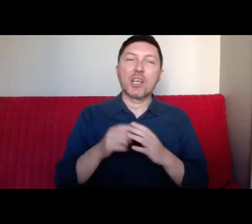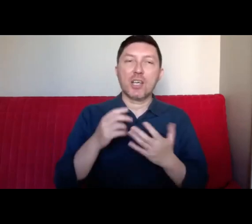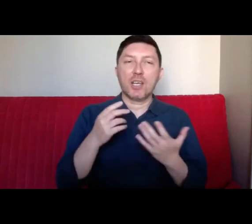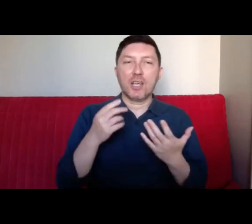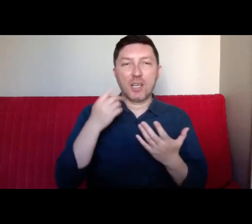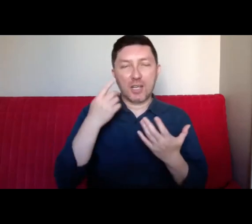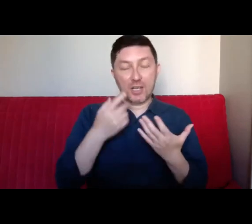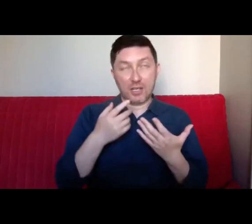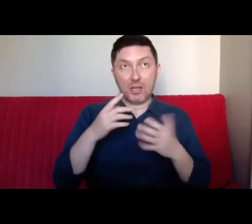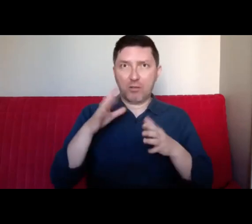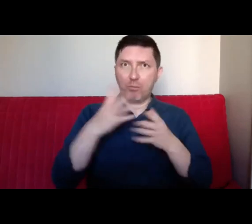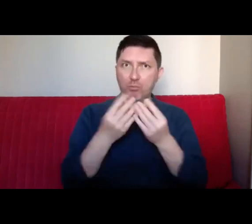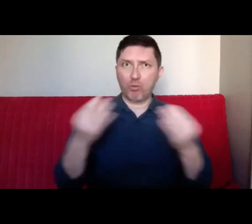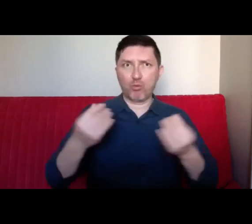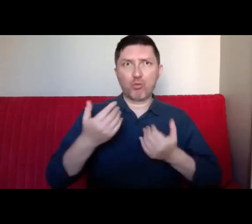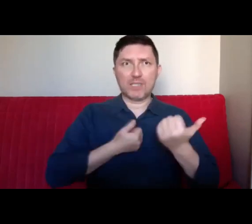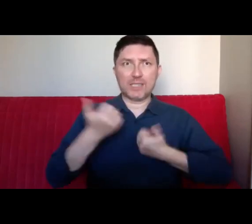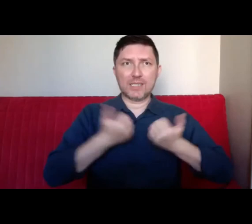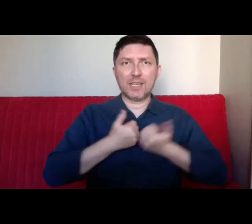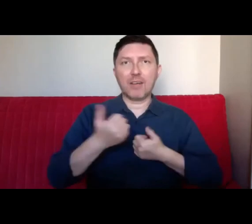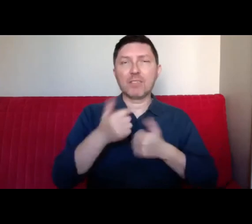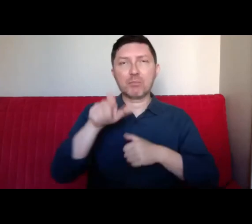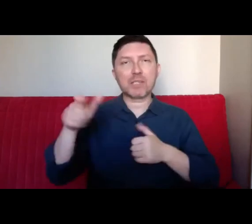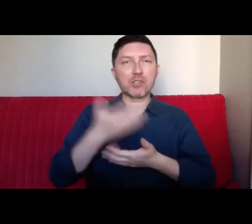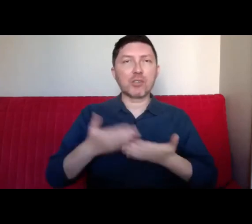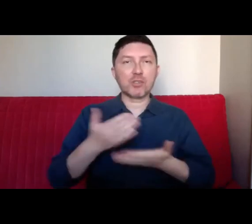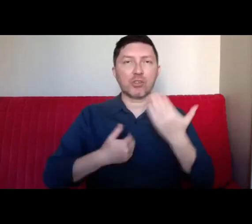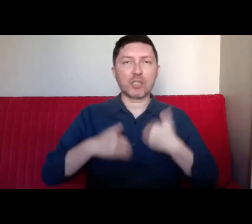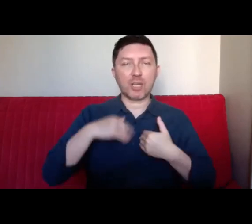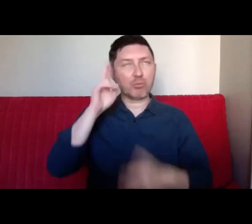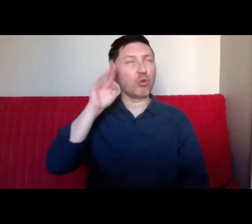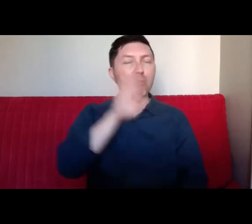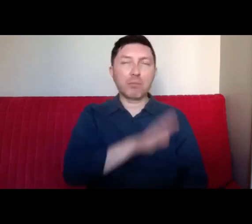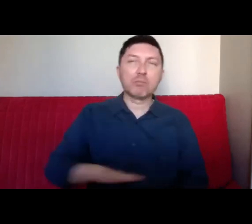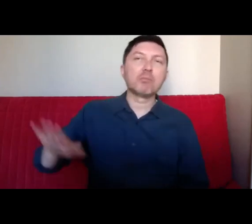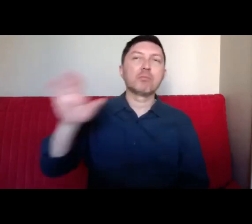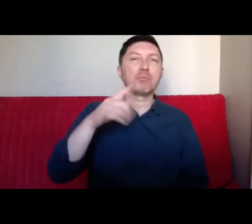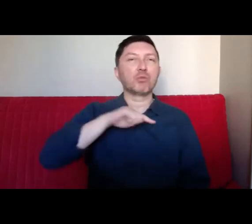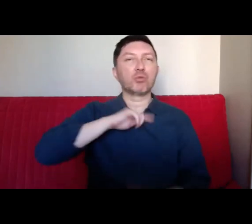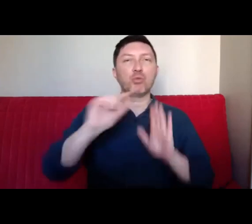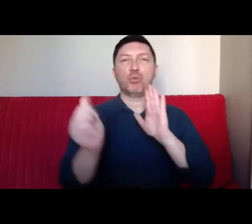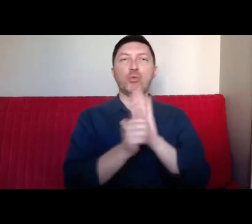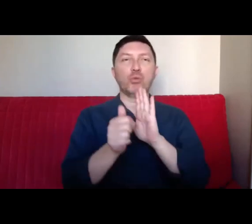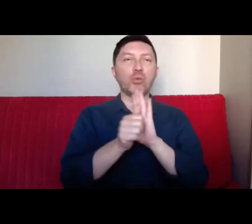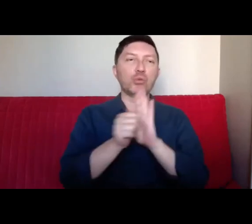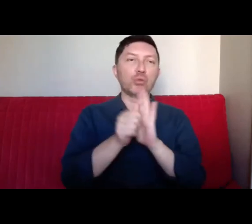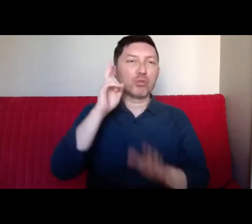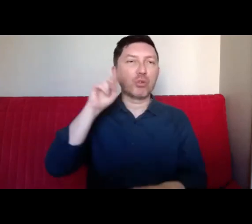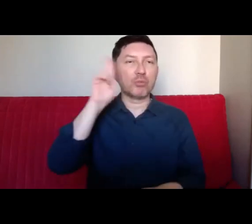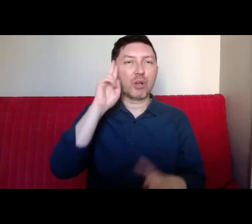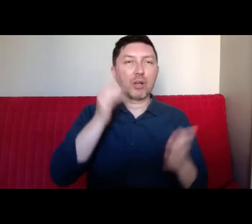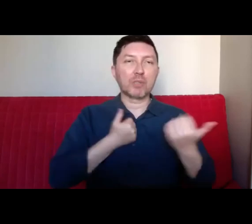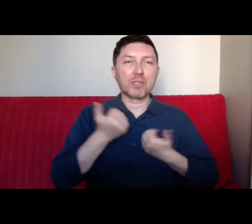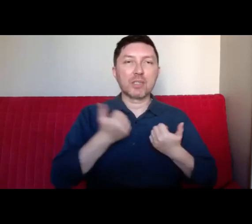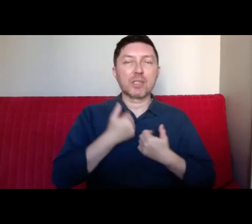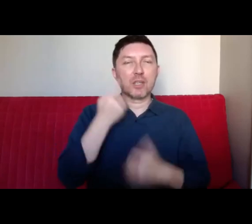aux personnes en situation de handicap à travers l'Europe. Et nous jouons un rôle clé au niveau européen en tant que représentants des prestataires de services en faveur des